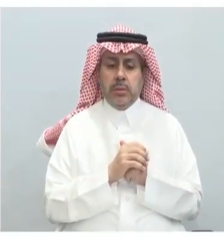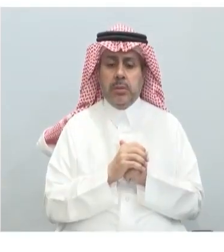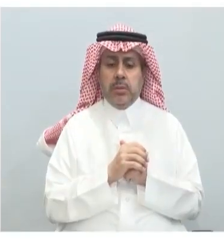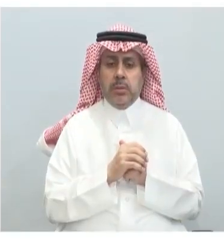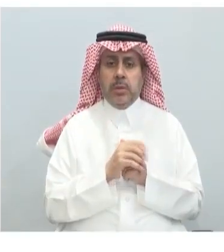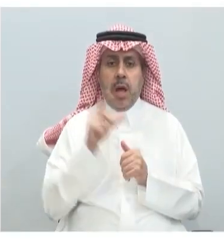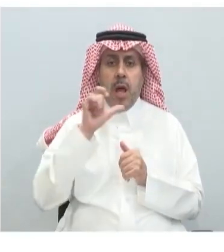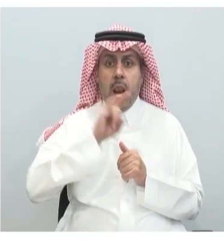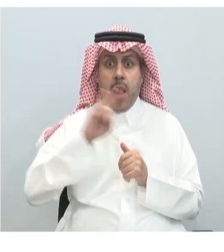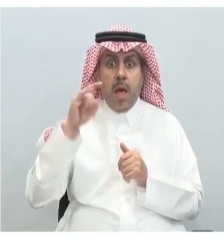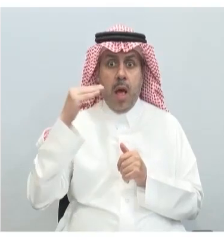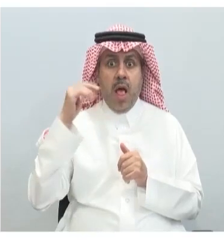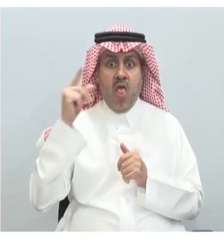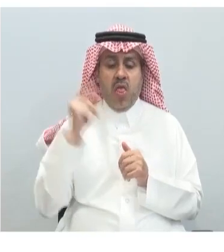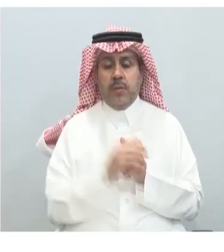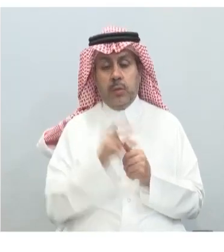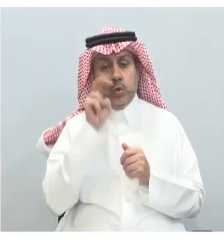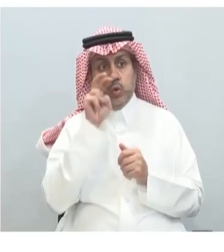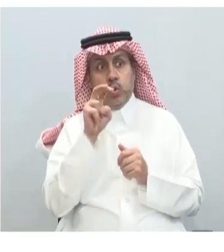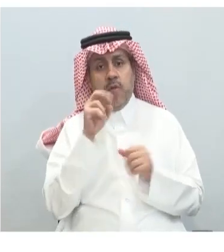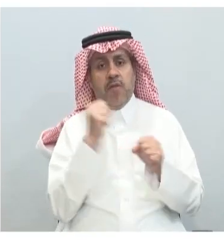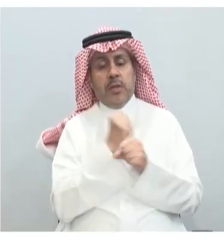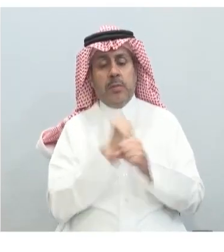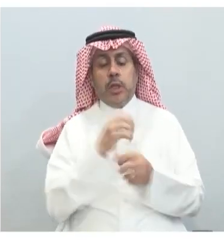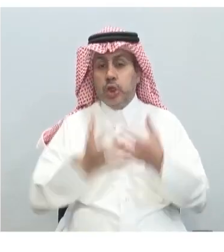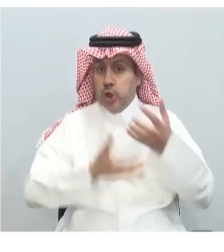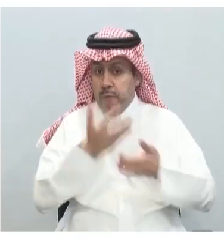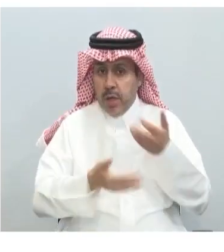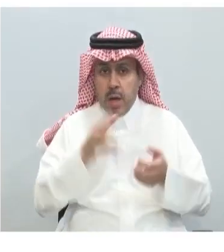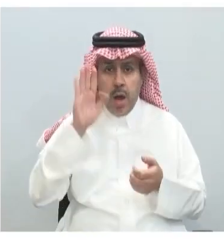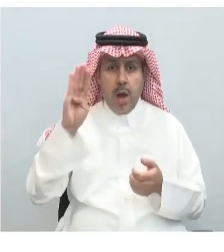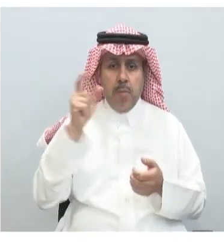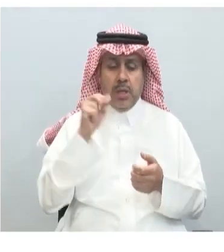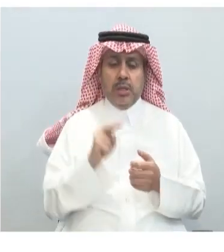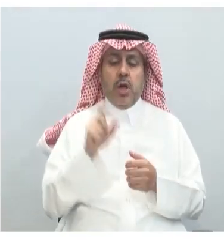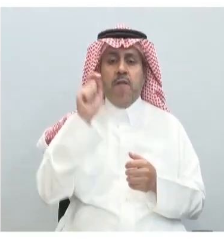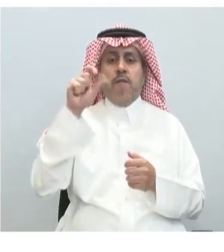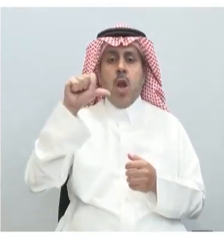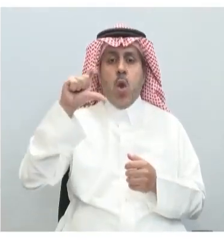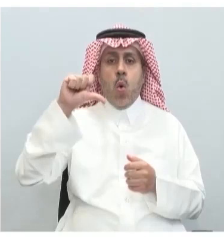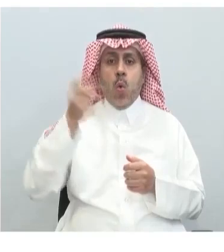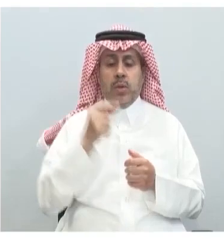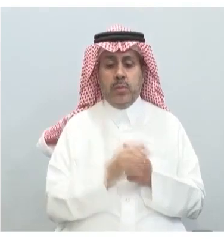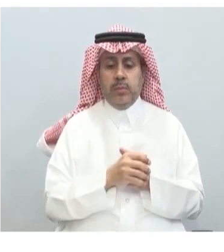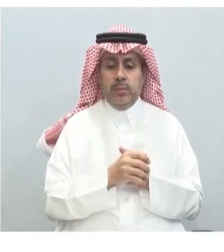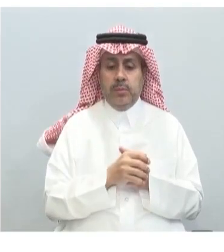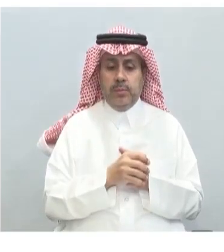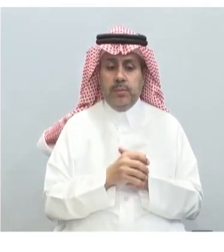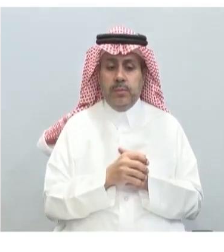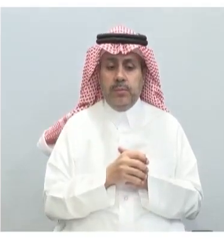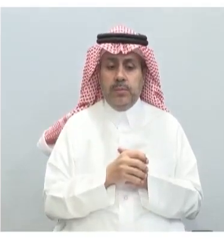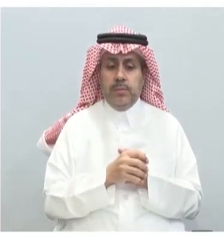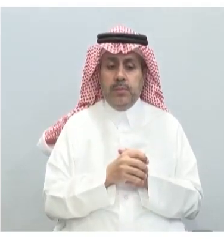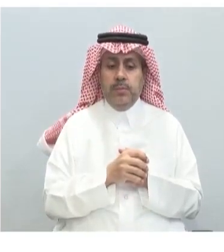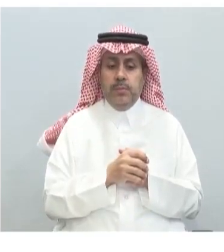معي انظر كيف تطبق هذه الصيغه على تفاعل كبريتيد الهيدروجين مع الفلور لاحظ